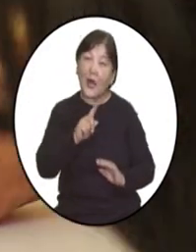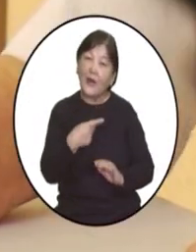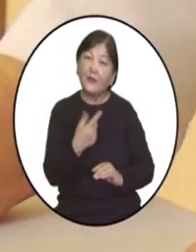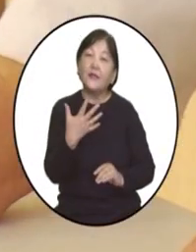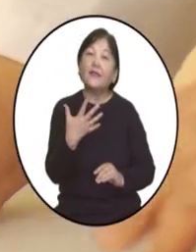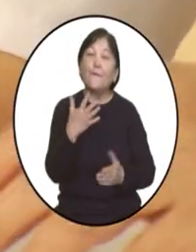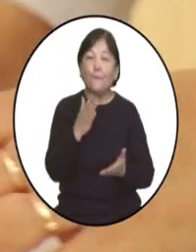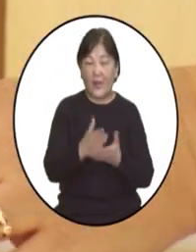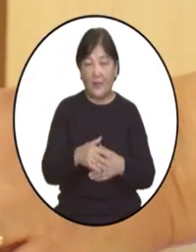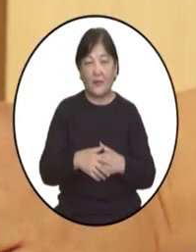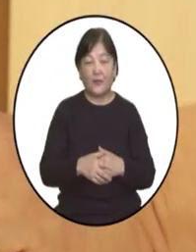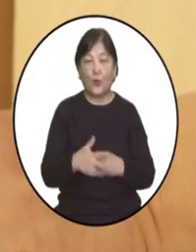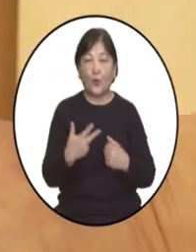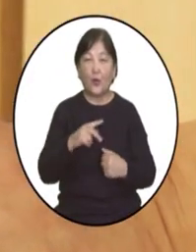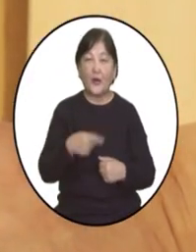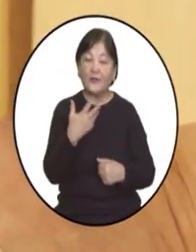3.5 байна. 3.5.